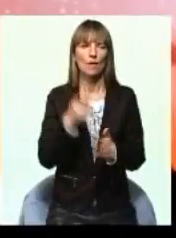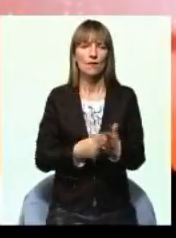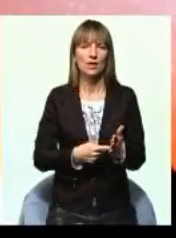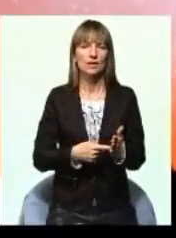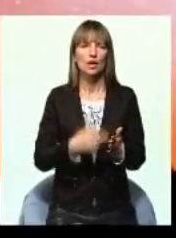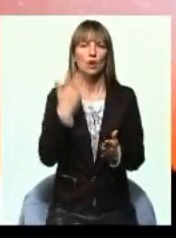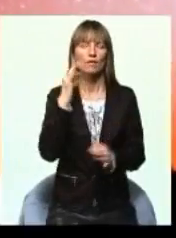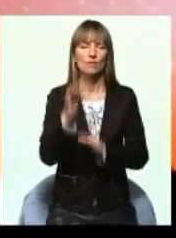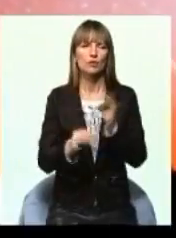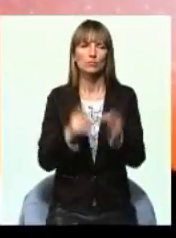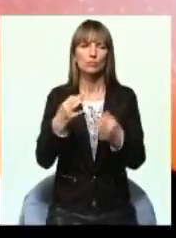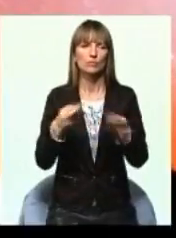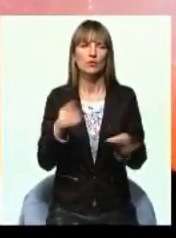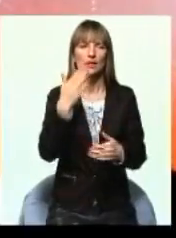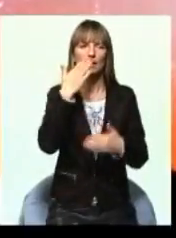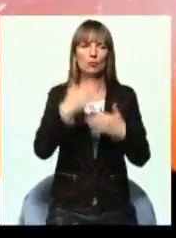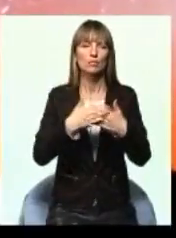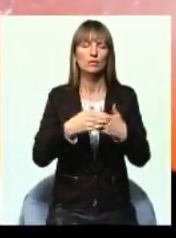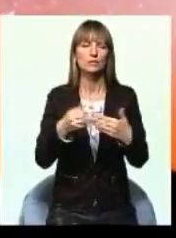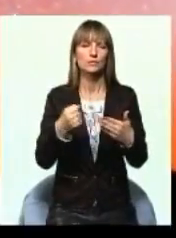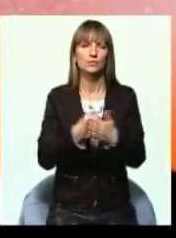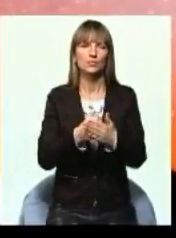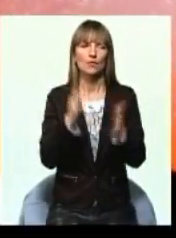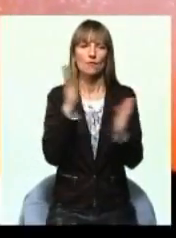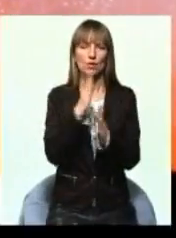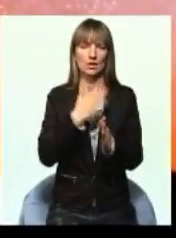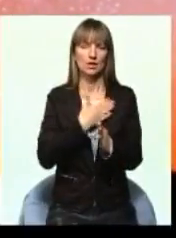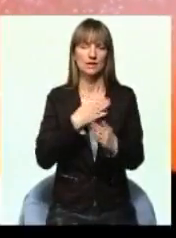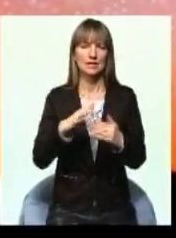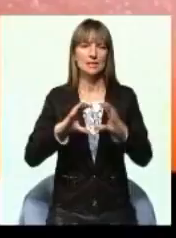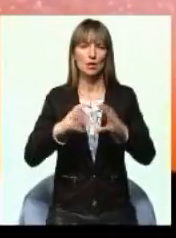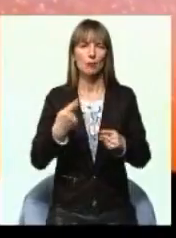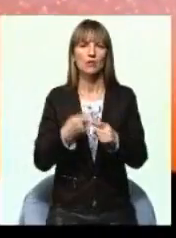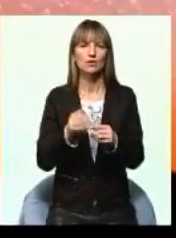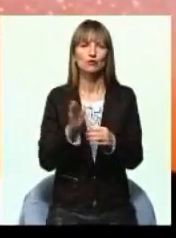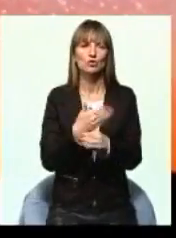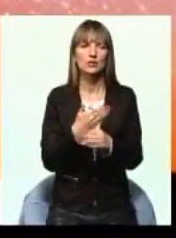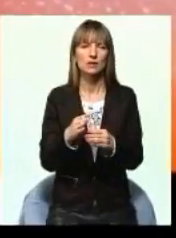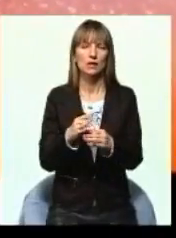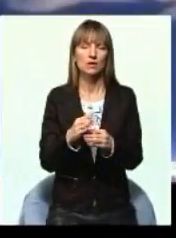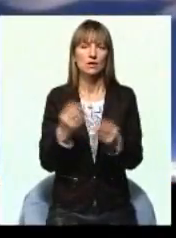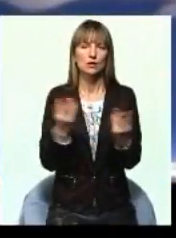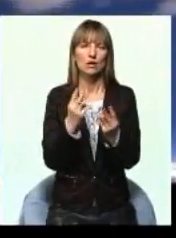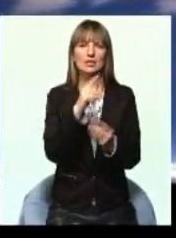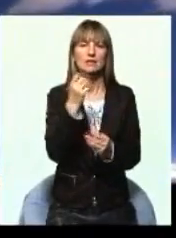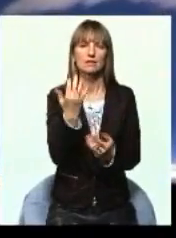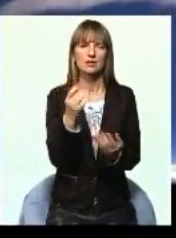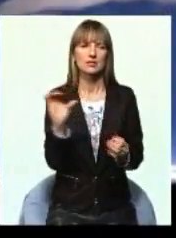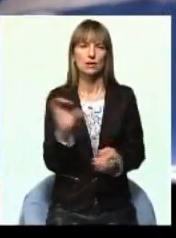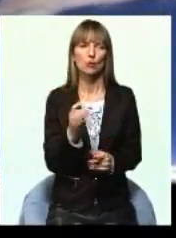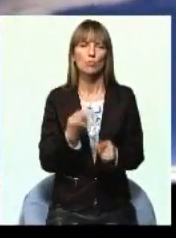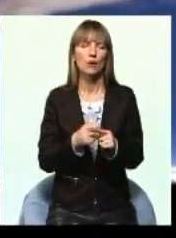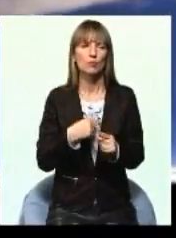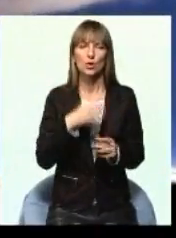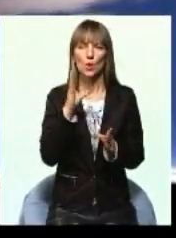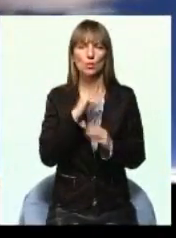коли у космічному просторі вони наближаються до атмосфери нашої планети, ці частинки згорають за лічені секунди. Ось чому ми не